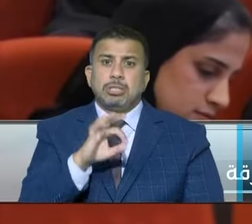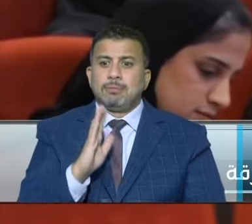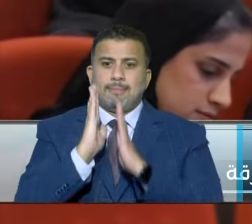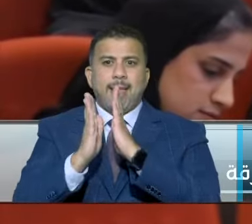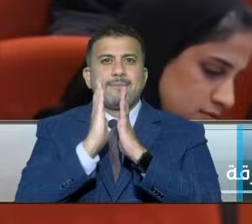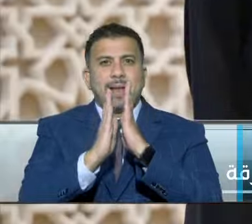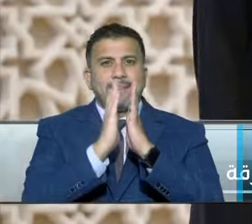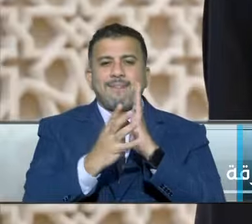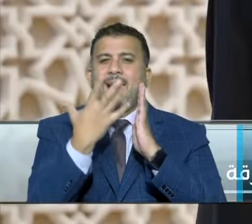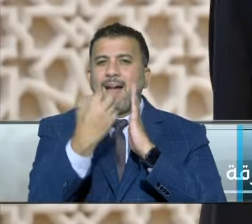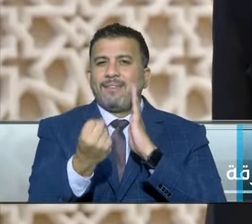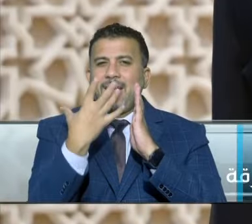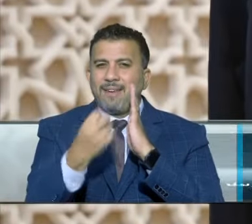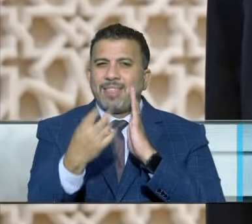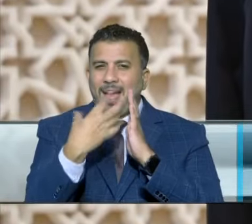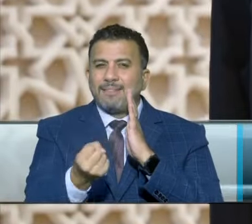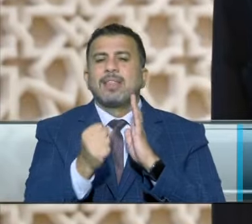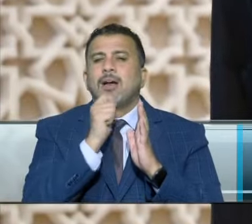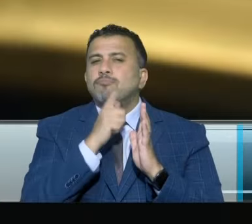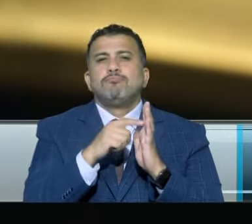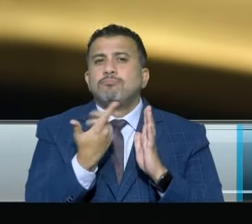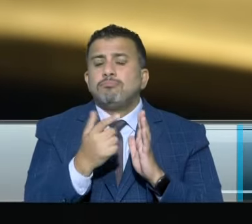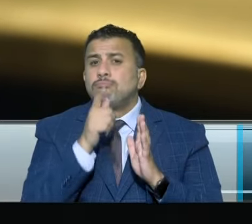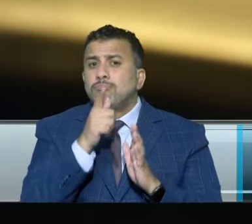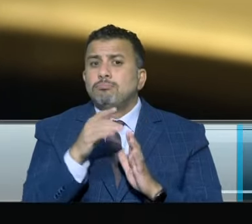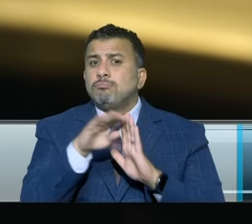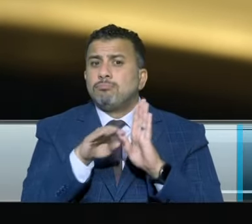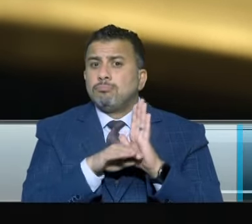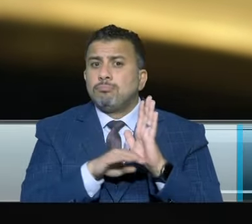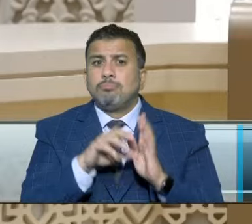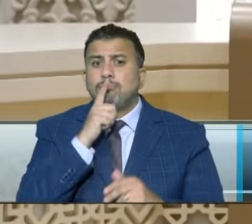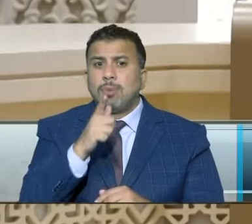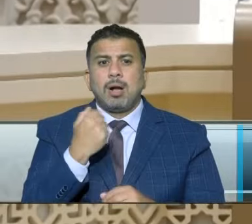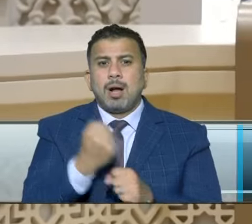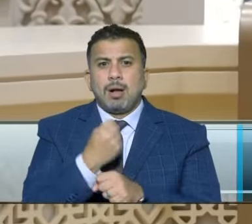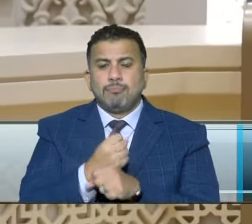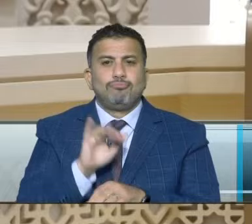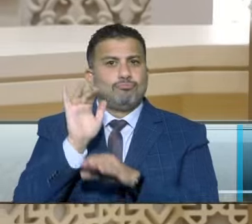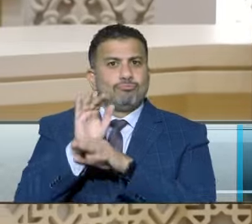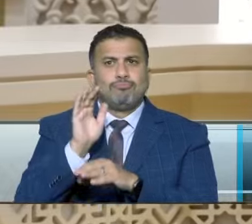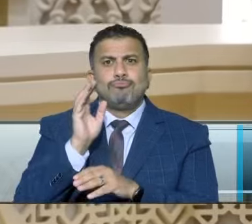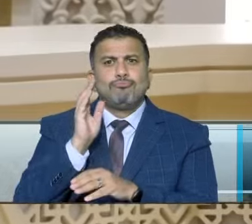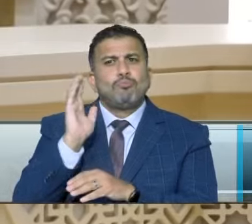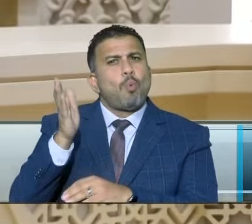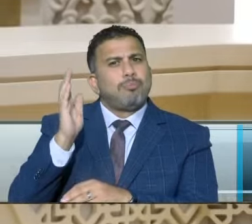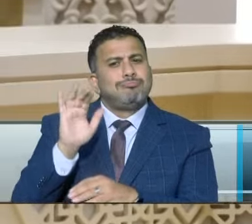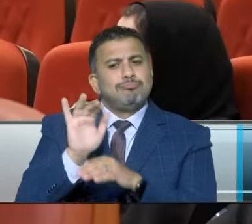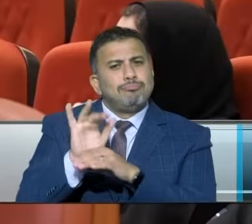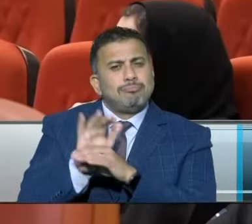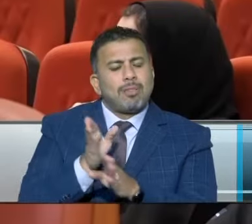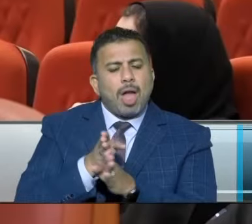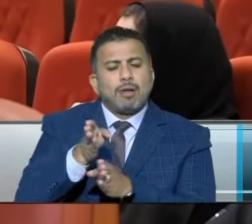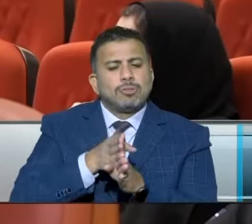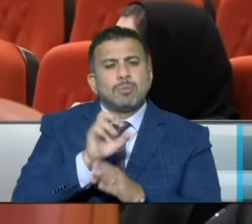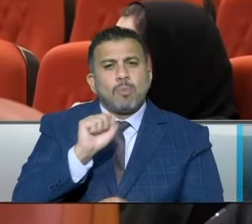الوثائق والمستندات، وتجسد ذلك في تنظيم سلسلة من الورش التخصصية لمختلف